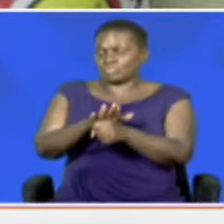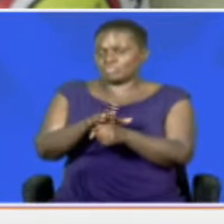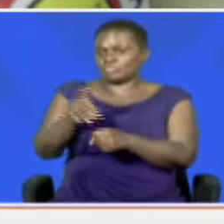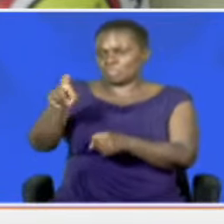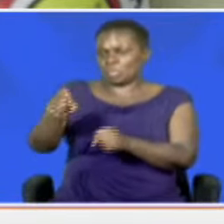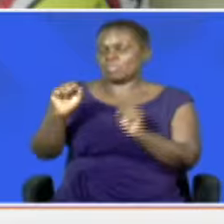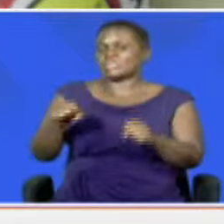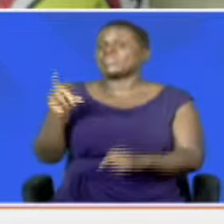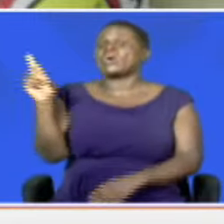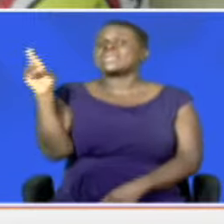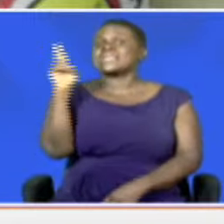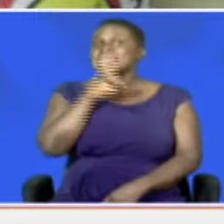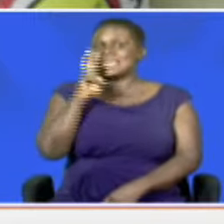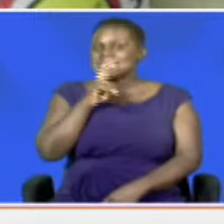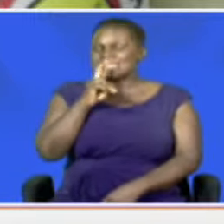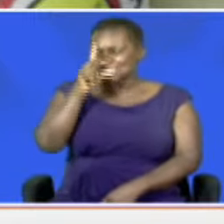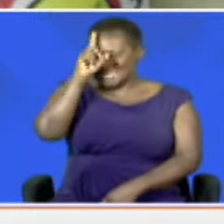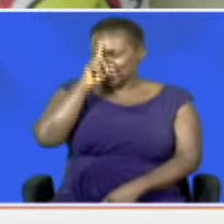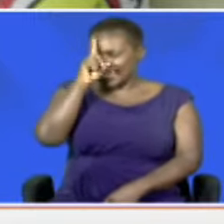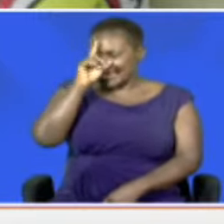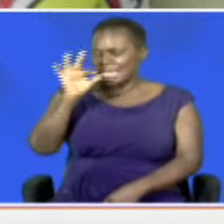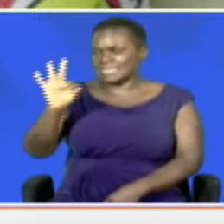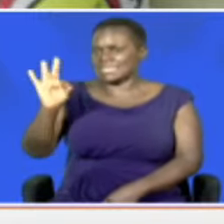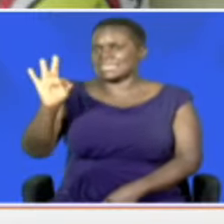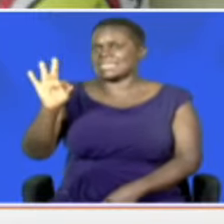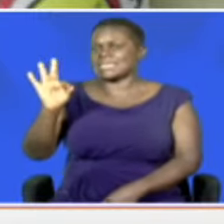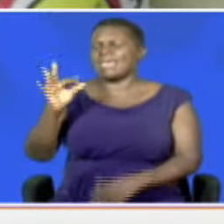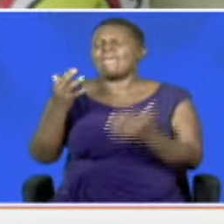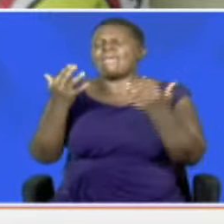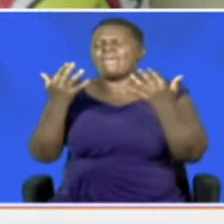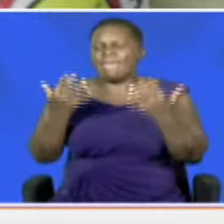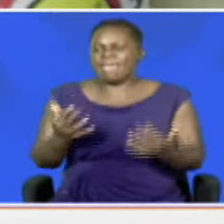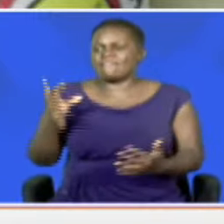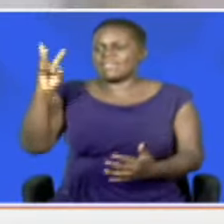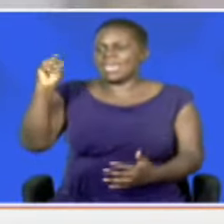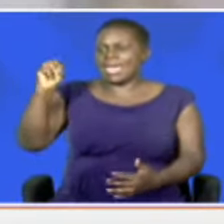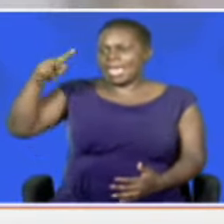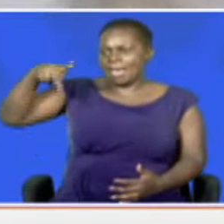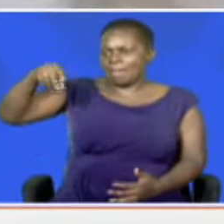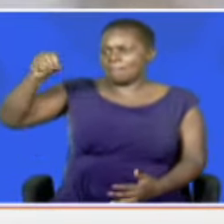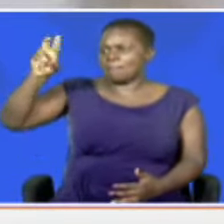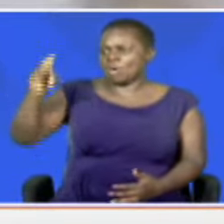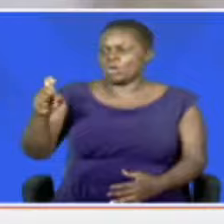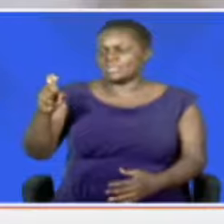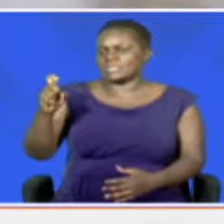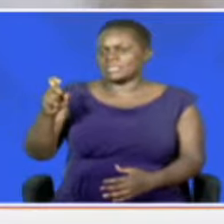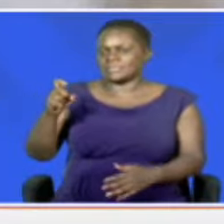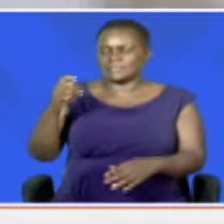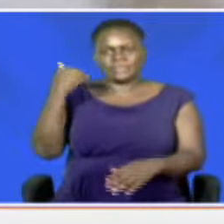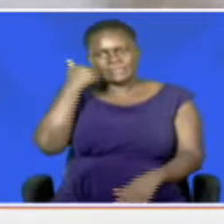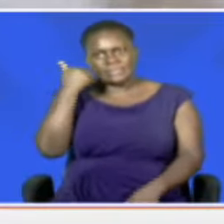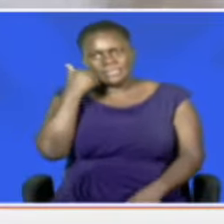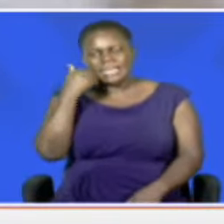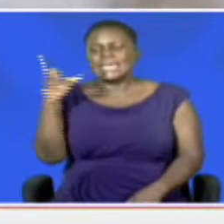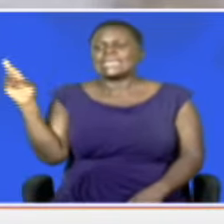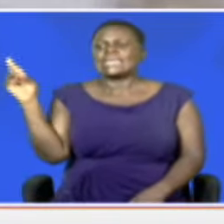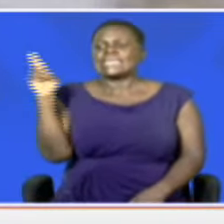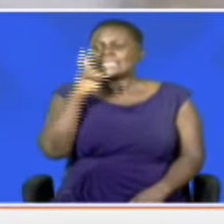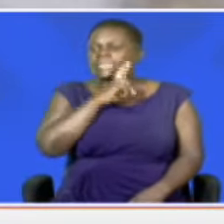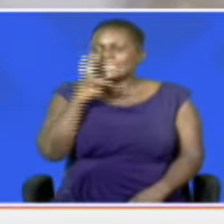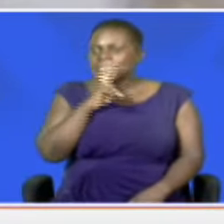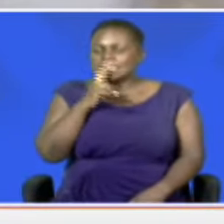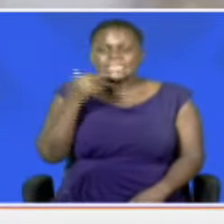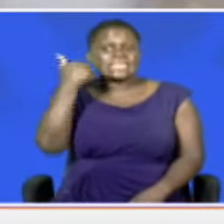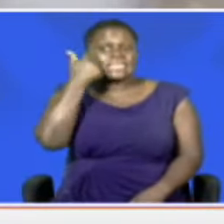be at risk of developing serious severe Mpox disease. Kadhalika, walio kwenye hatari ya makali